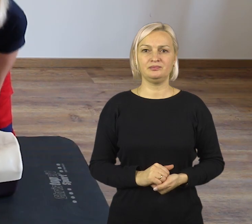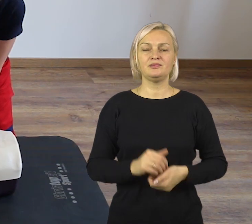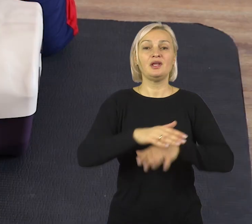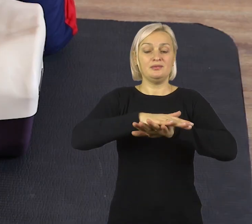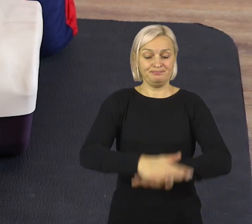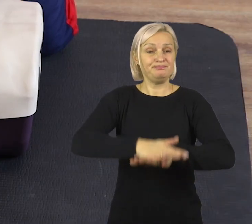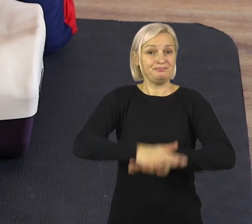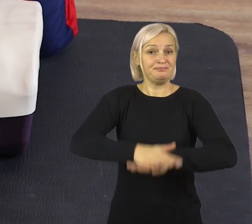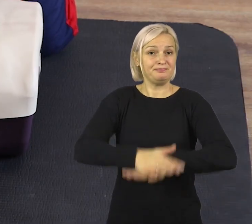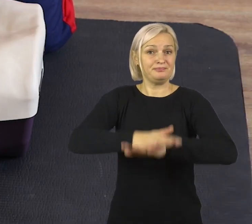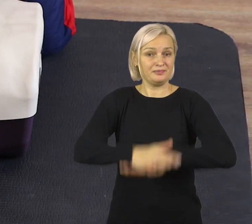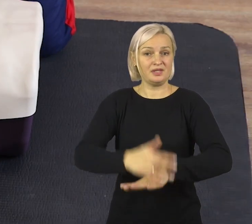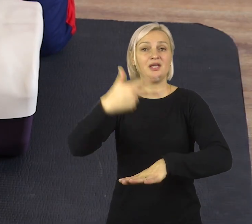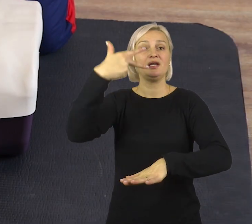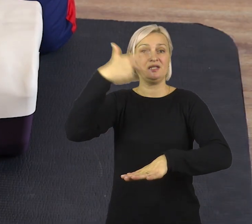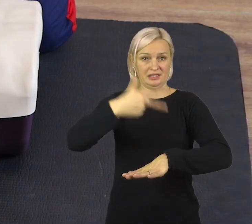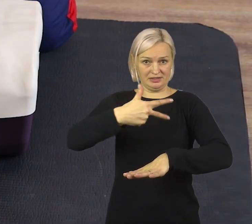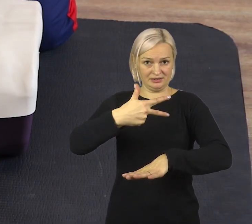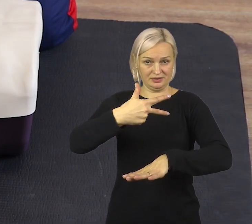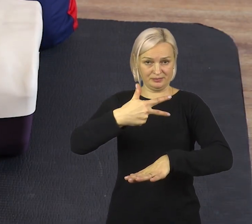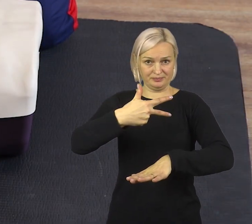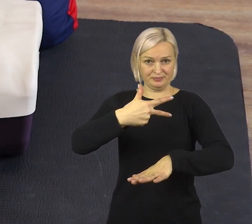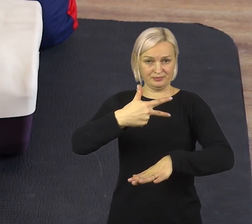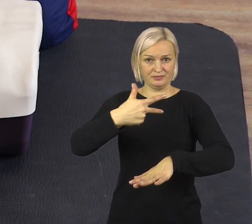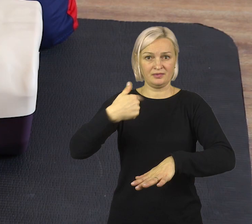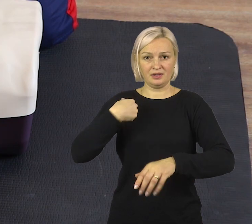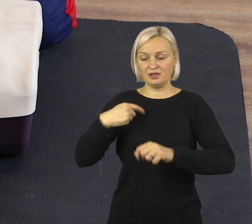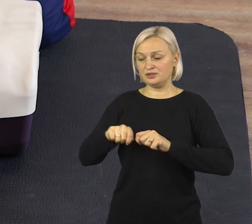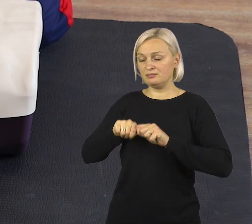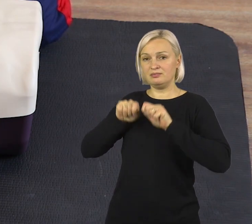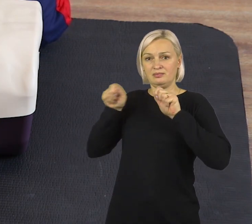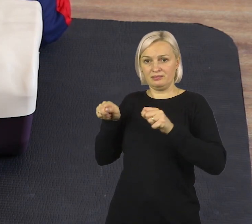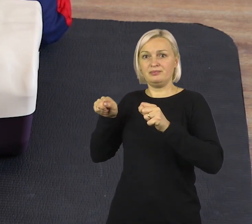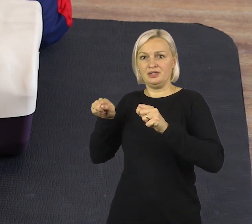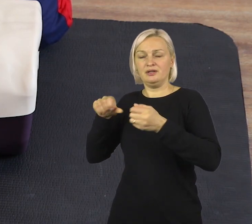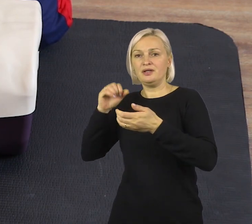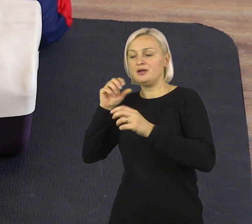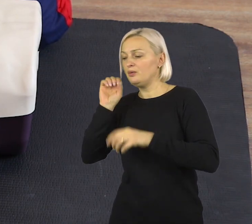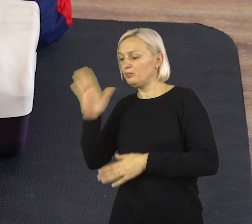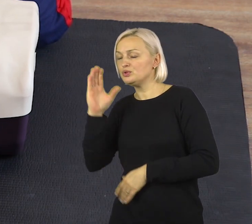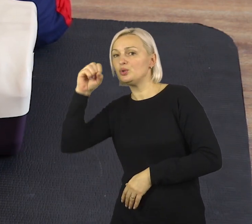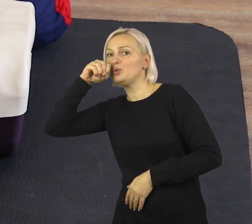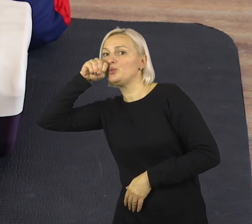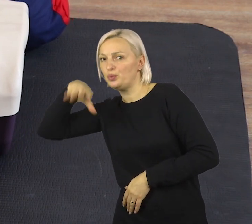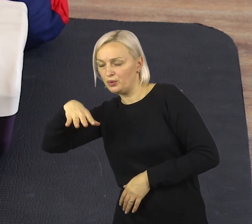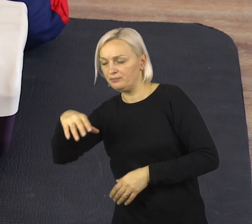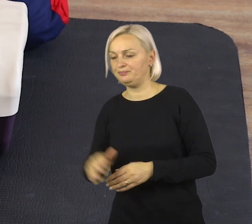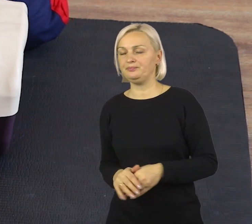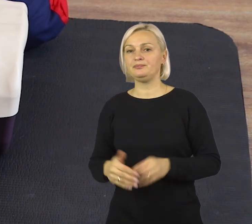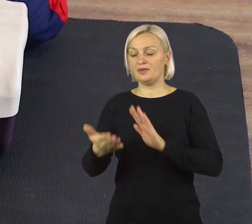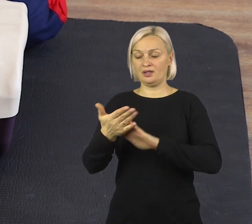Padarant 30 krūtinės lastos paspaudimų, aš ruošiuosi atlikti įpūtimus. Delno pagrindą dėsiu